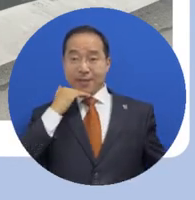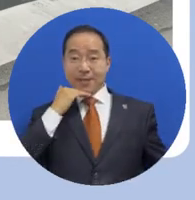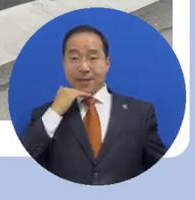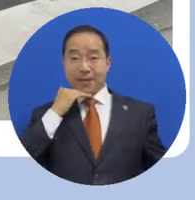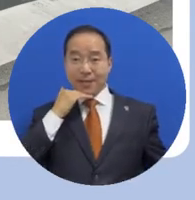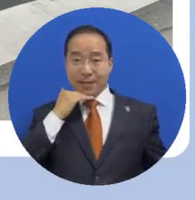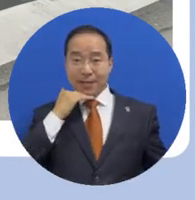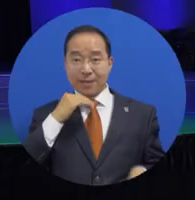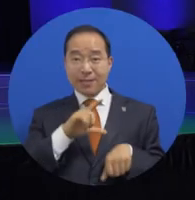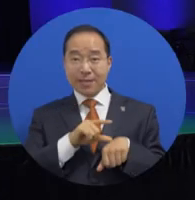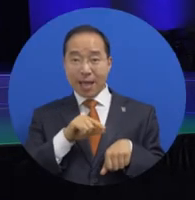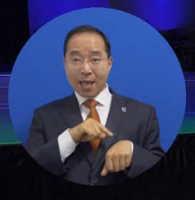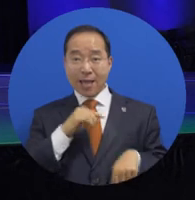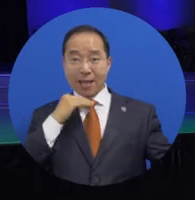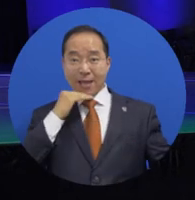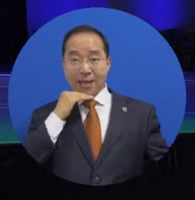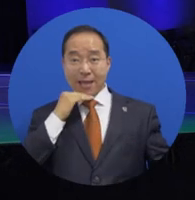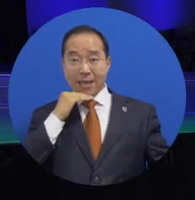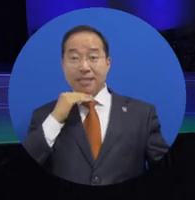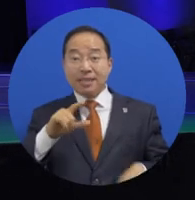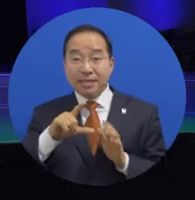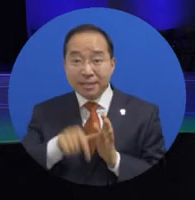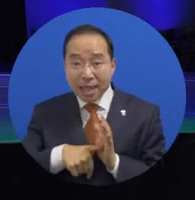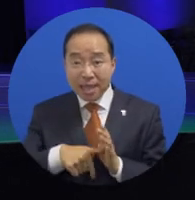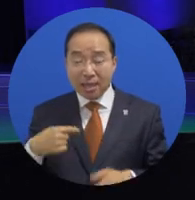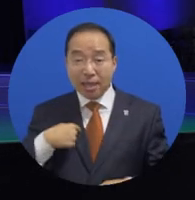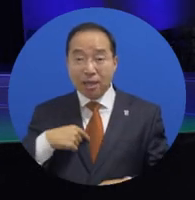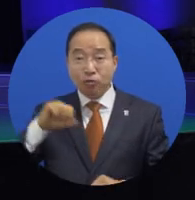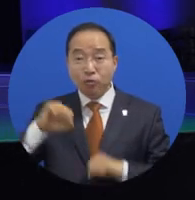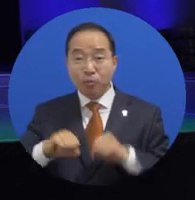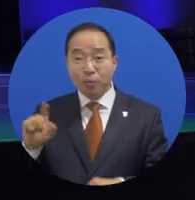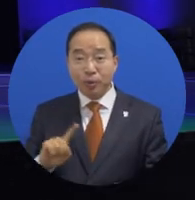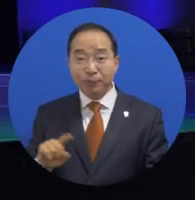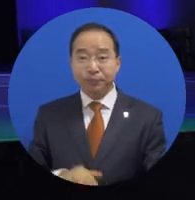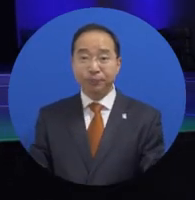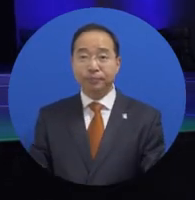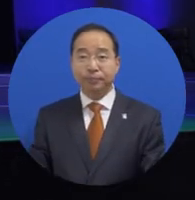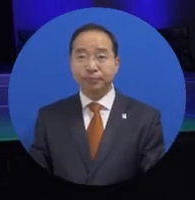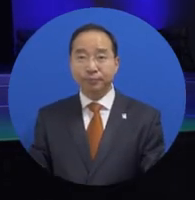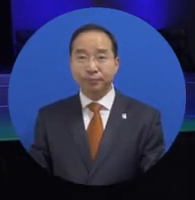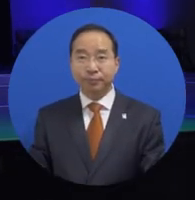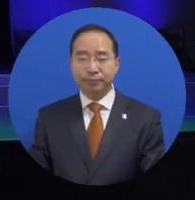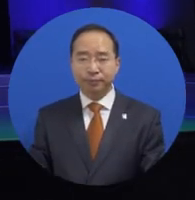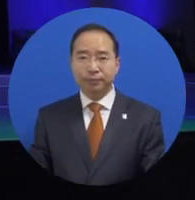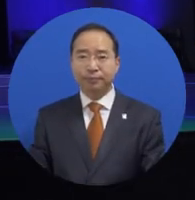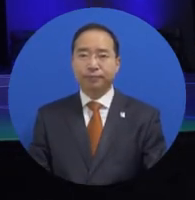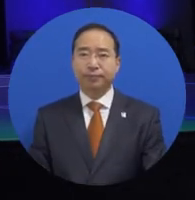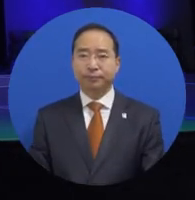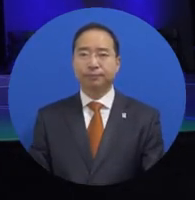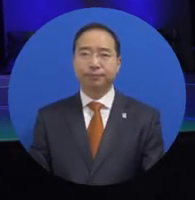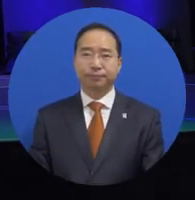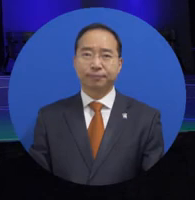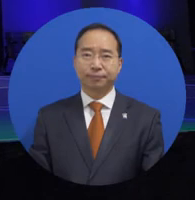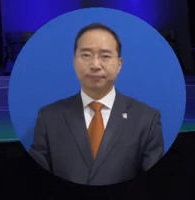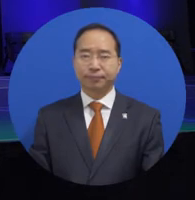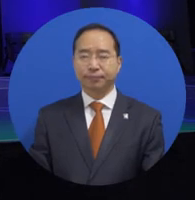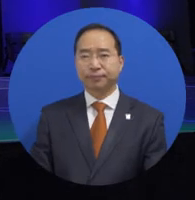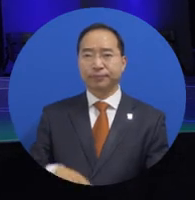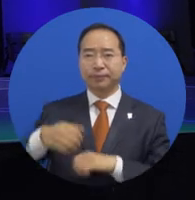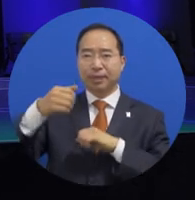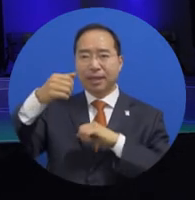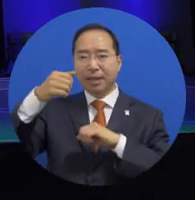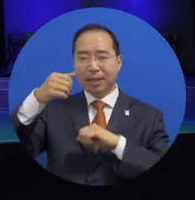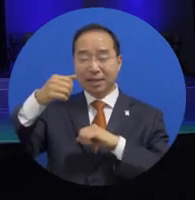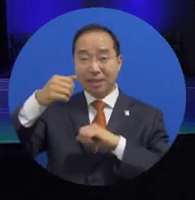기다릴 때도 네, 그렇고. 네. 그럴 때 저는 제가 하는 방법이 하나 있어요. 뭐가 있어요? 그 사실 이렇게 말처럼요. 네.